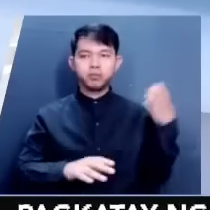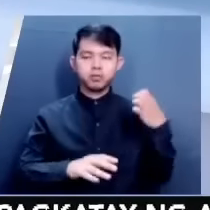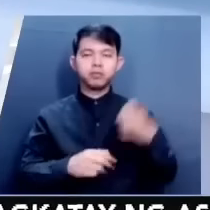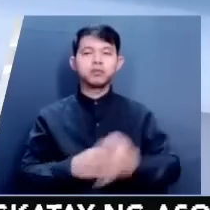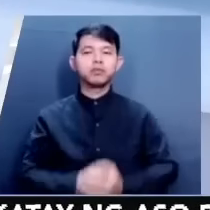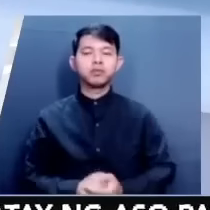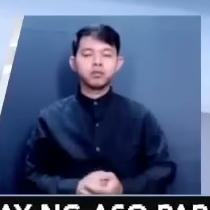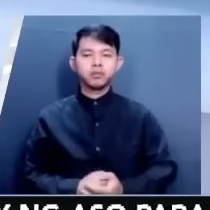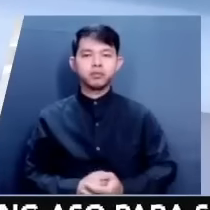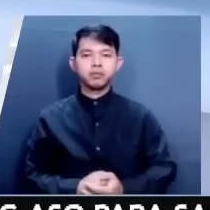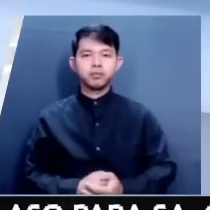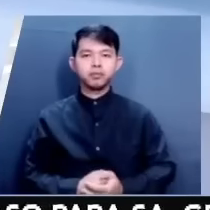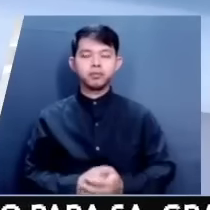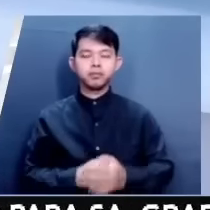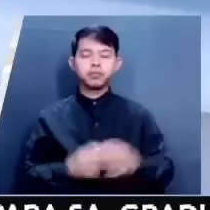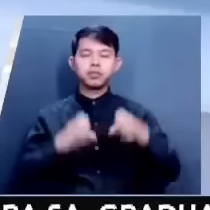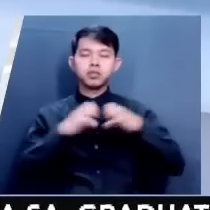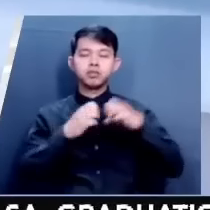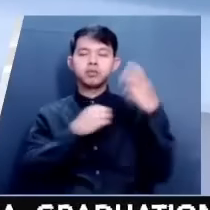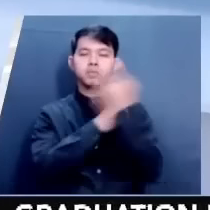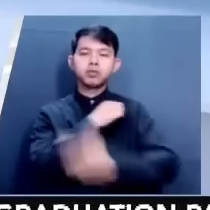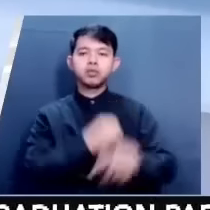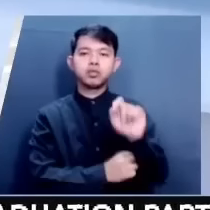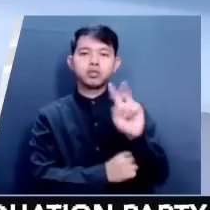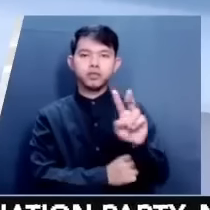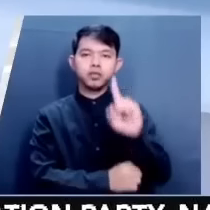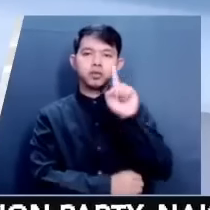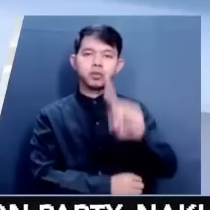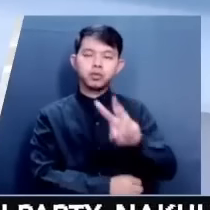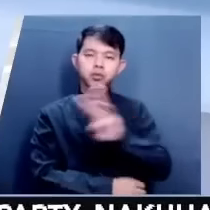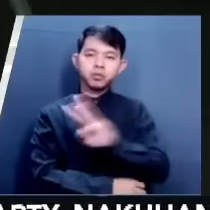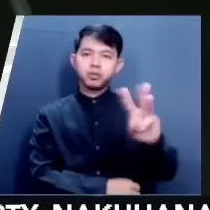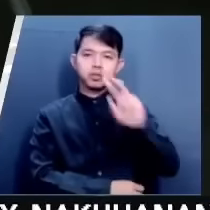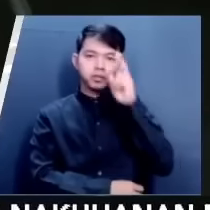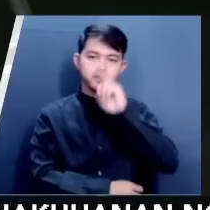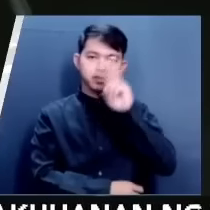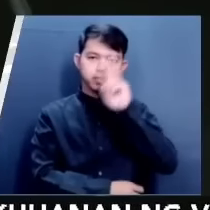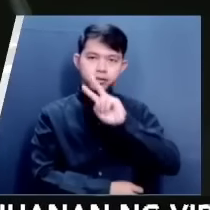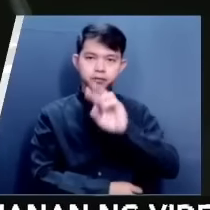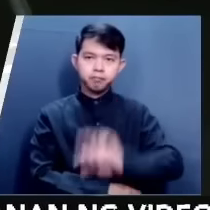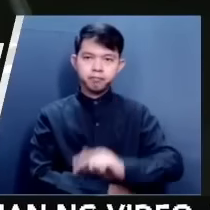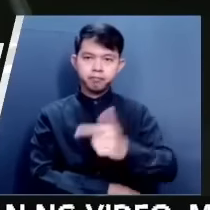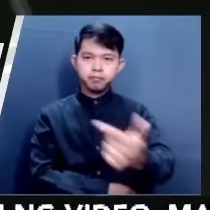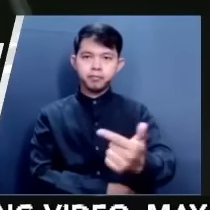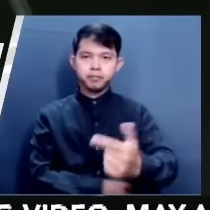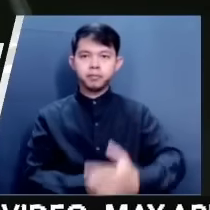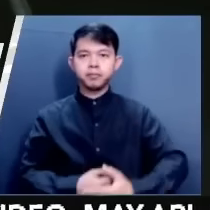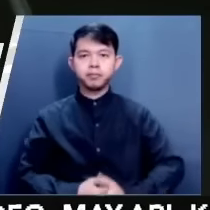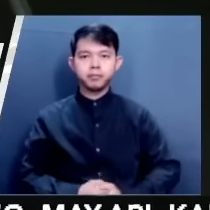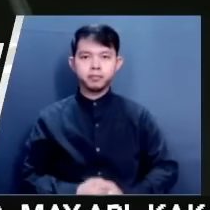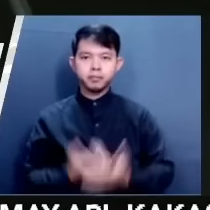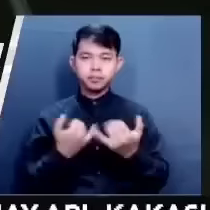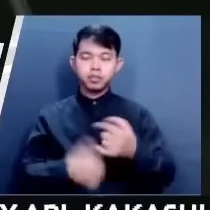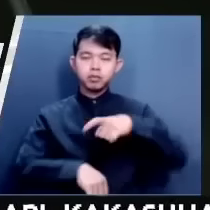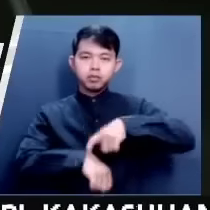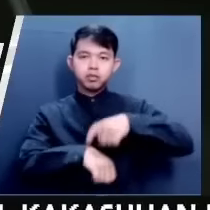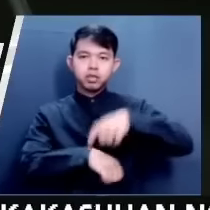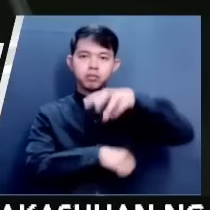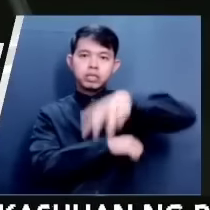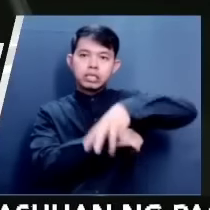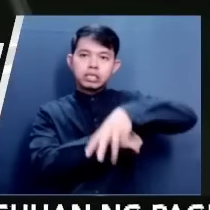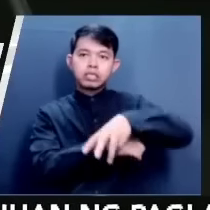Regional TV 1 Western Visayas. Aileen. Noong 6:51 ng gabi nang sumabog ang Bulkang